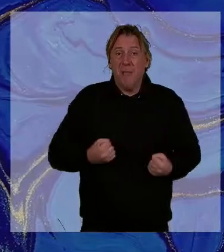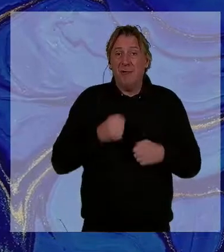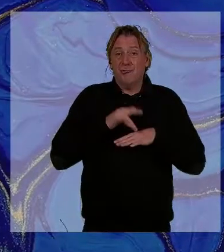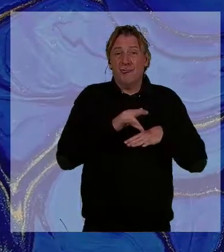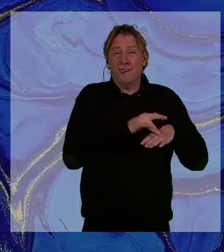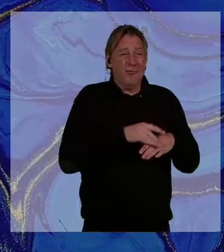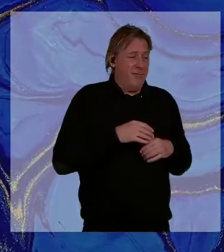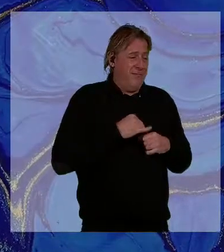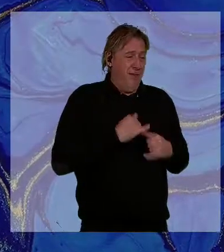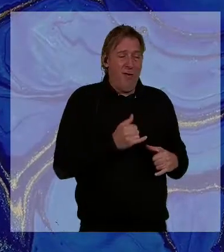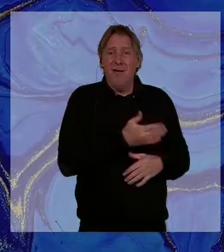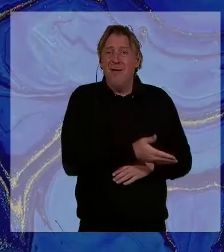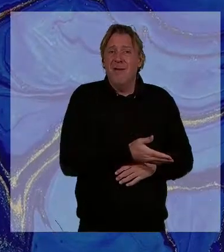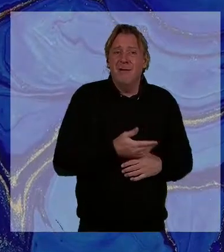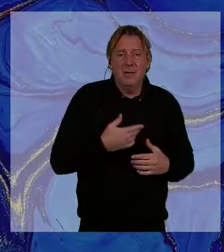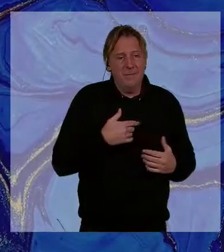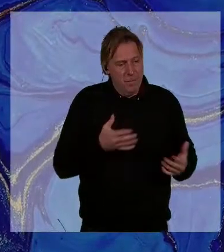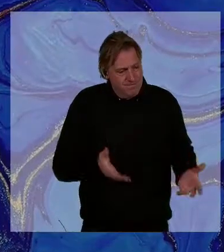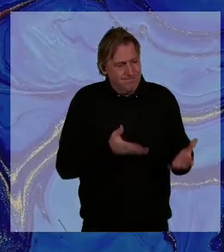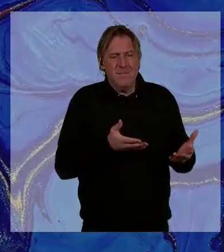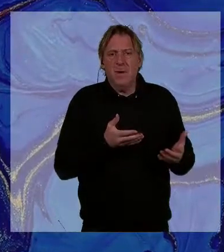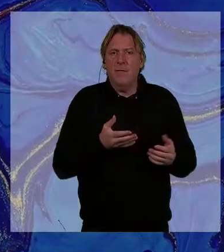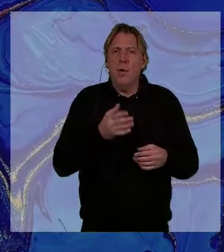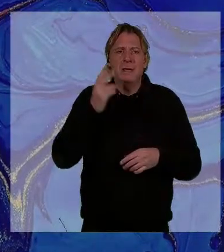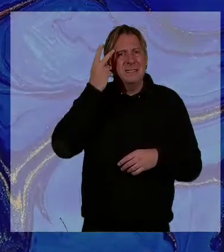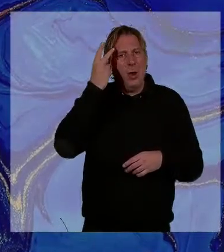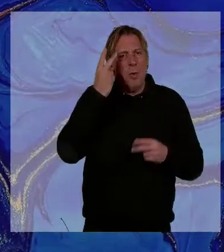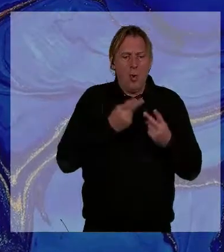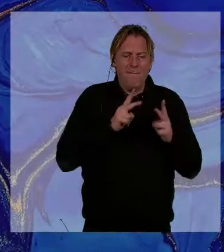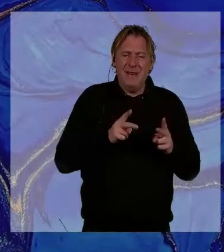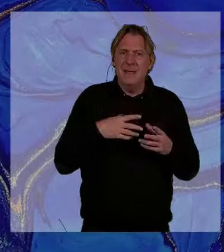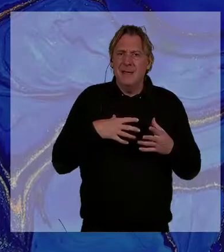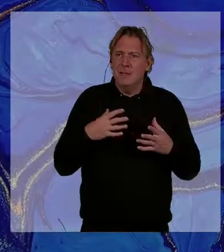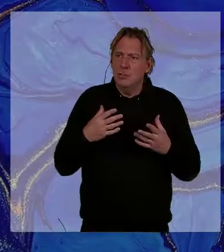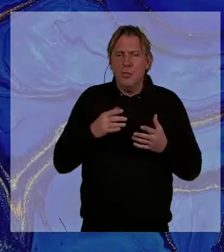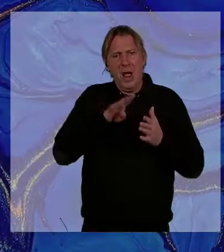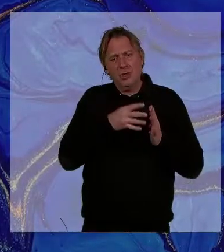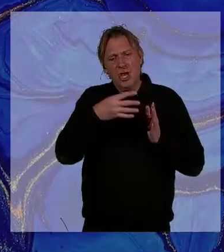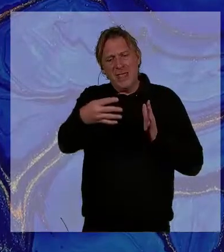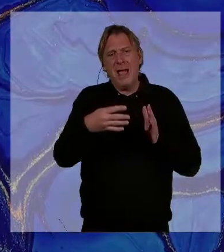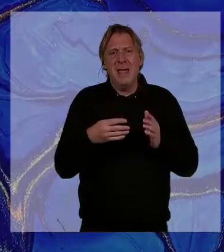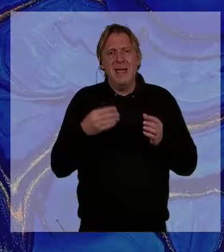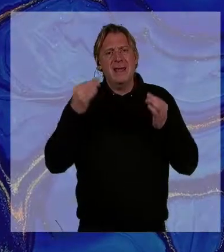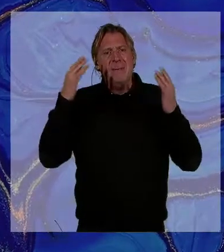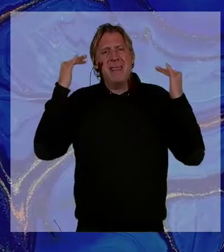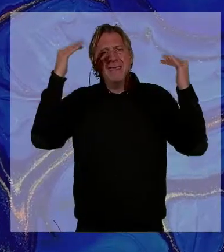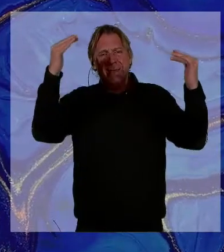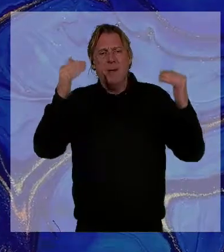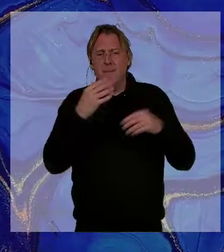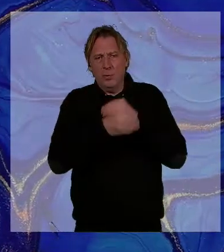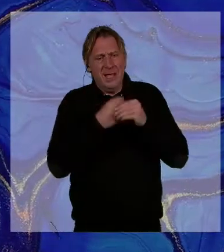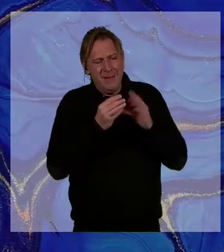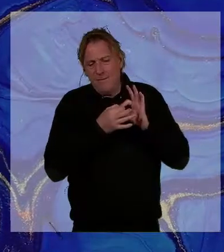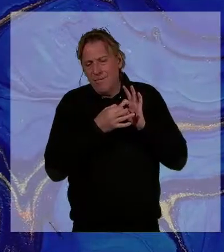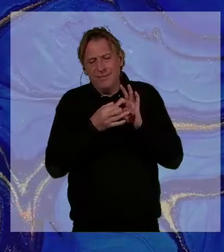faut surtout renforcer l'engagement de Sao Paulo envers l'agenda climatique mondial.